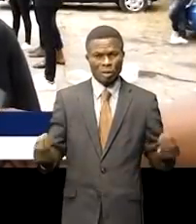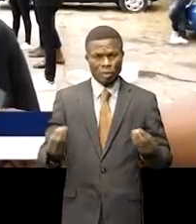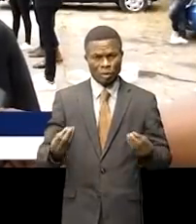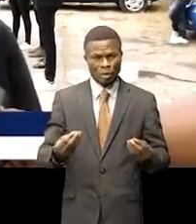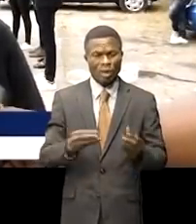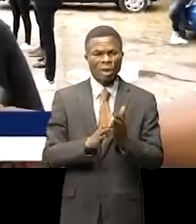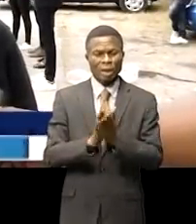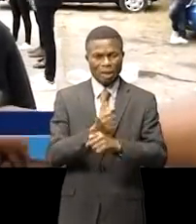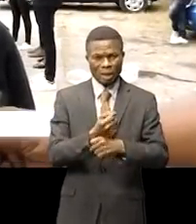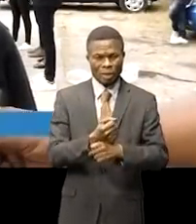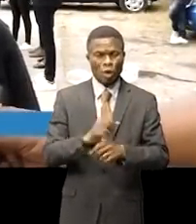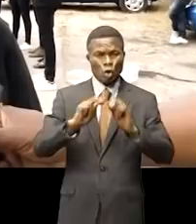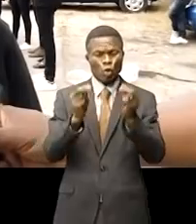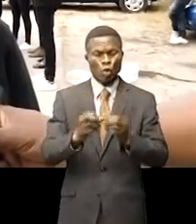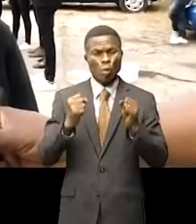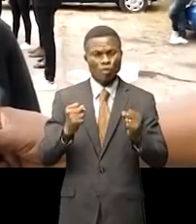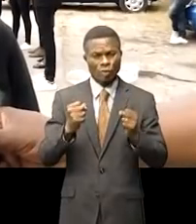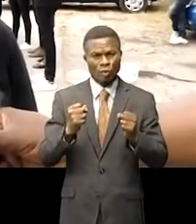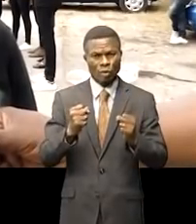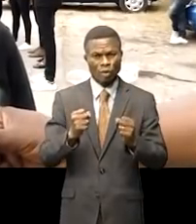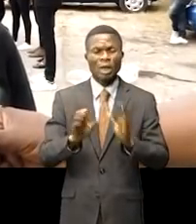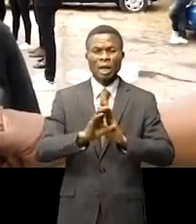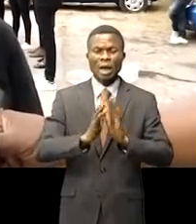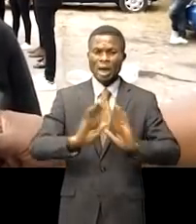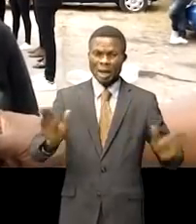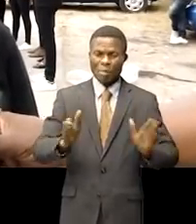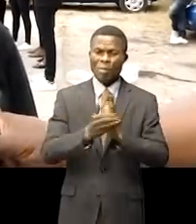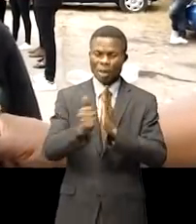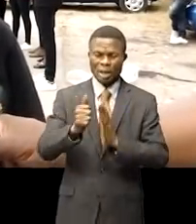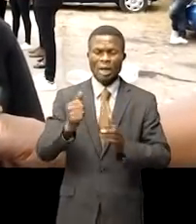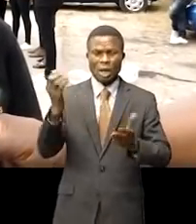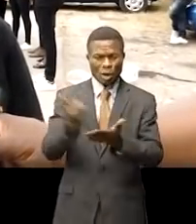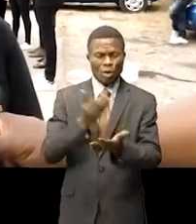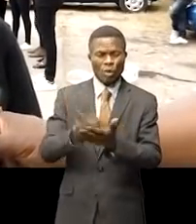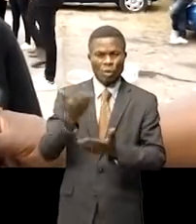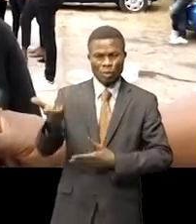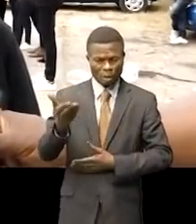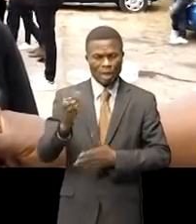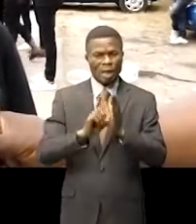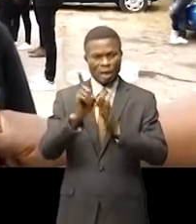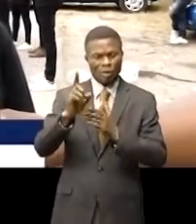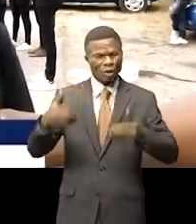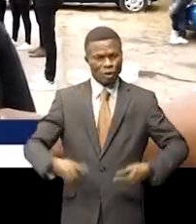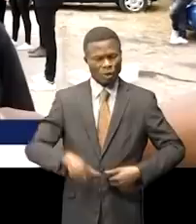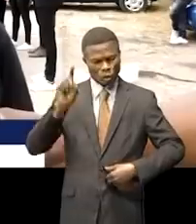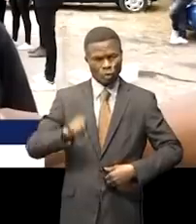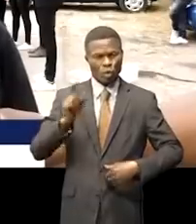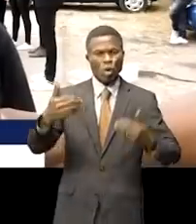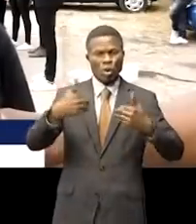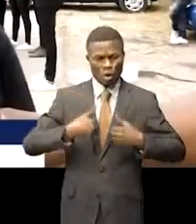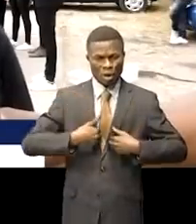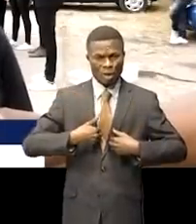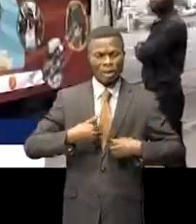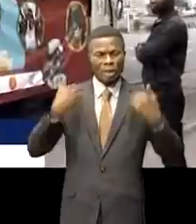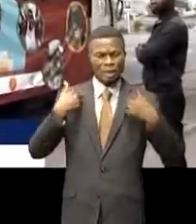constitue une dynamique elle a du potentiel qui pourrait exploiter et il faut que cette jeunesse suisse à avoir une bonne